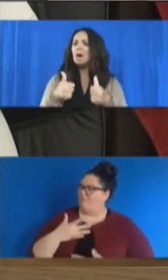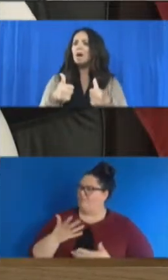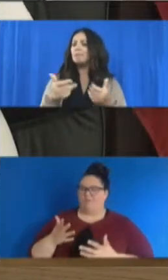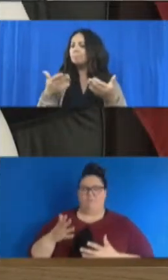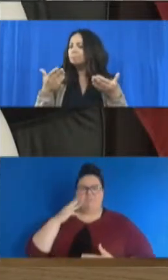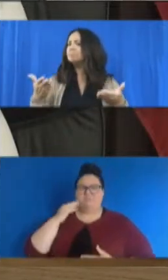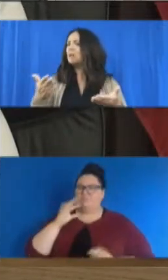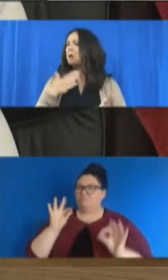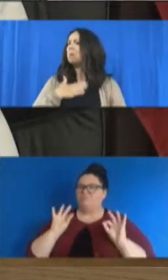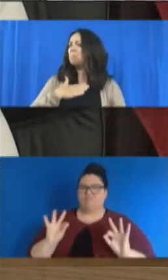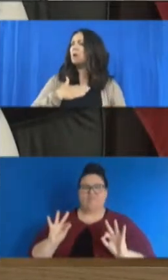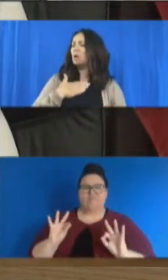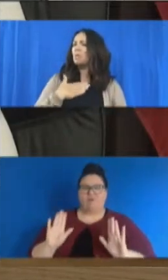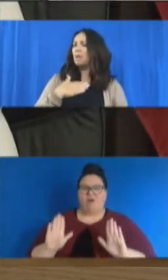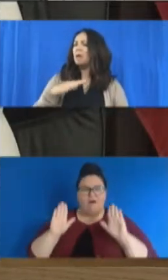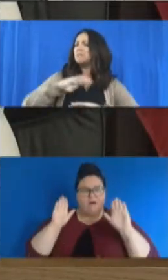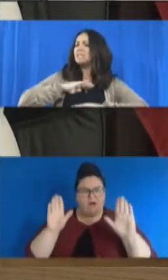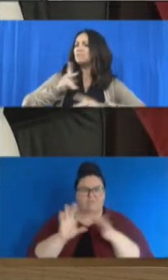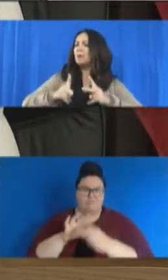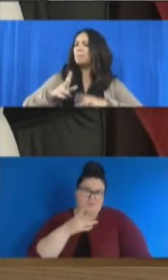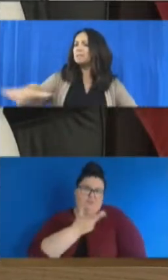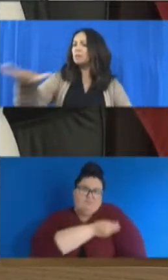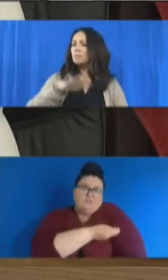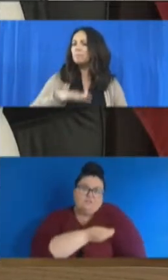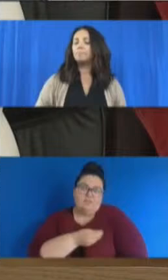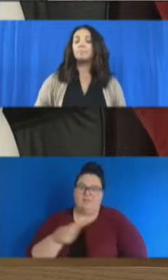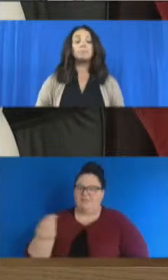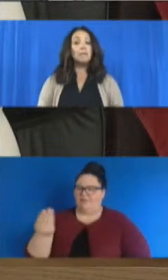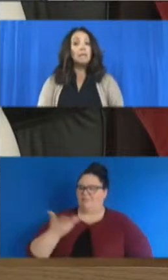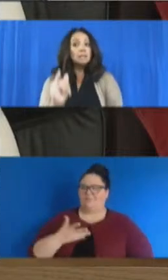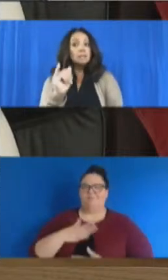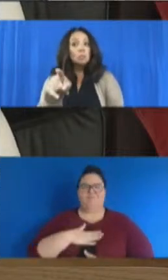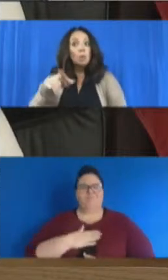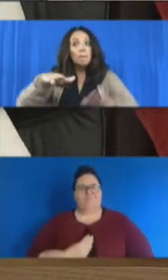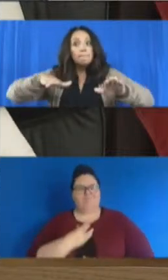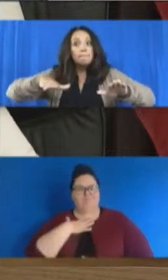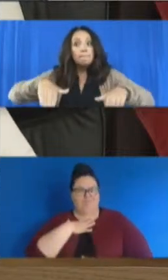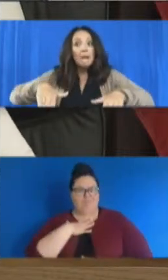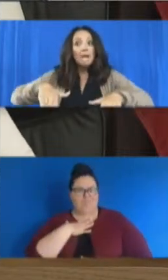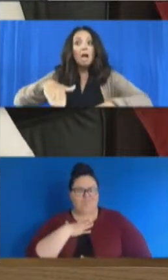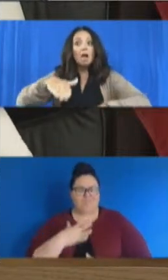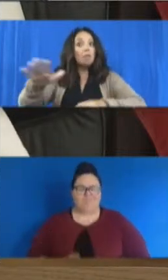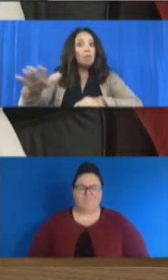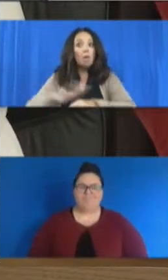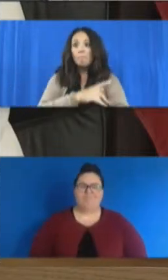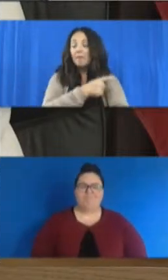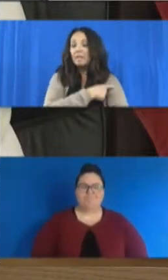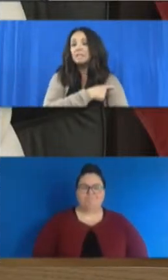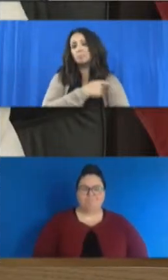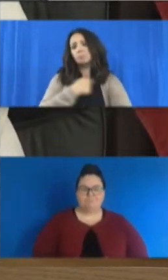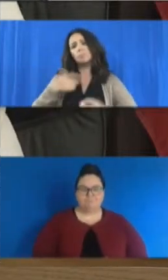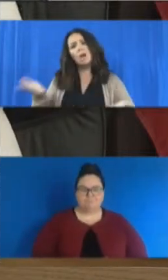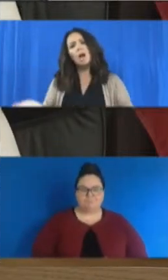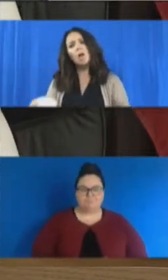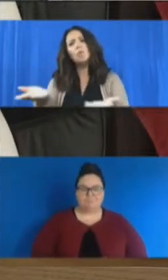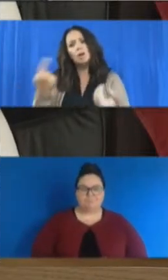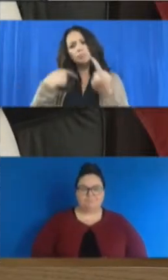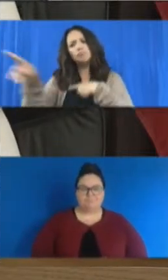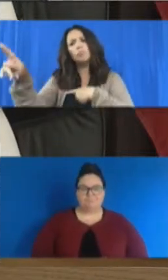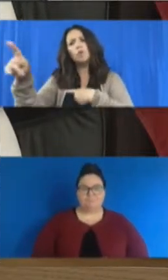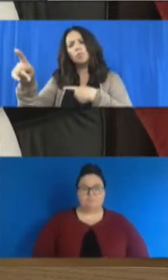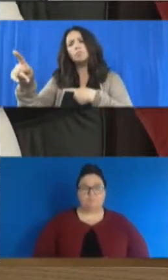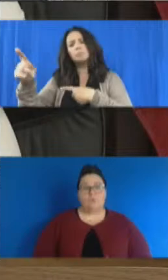La vaccination constitue la meilleure façon de vous protéger et de protéger les personnes qui vous